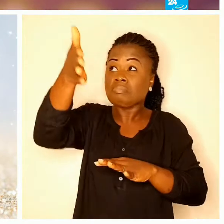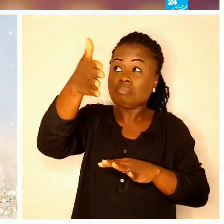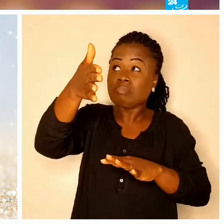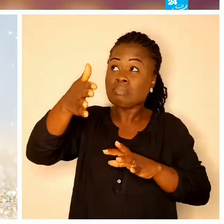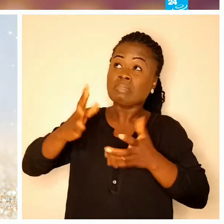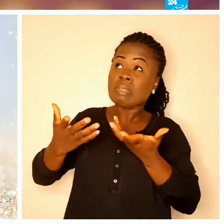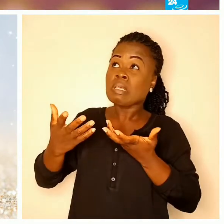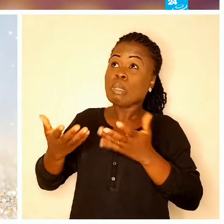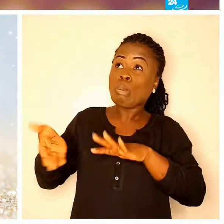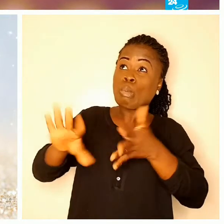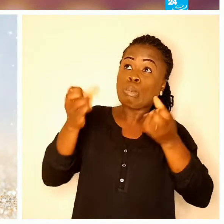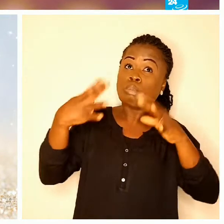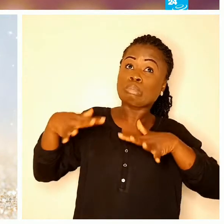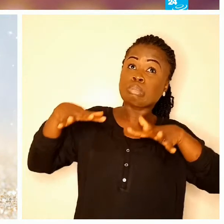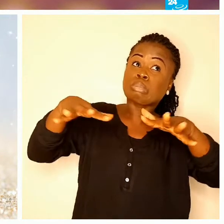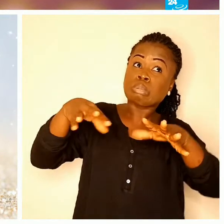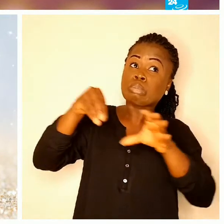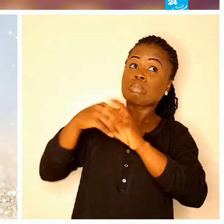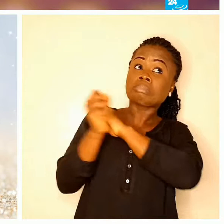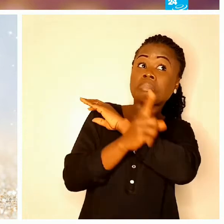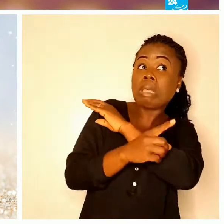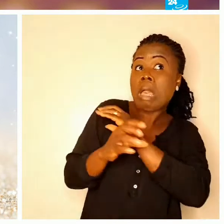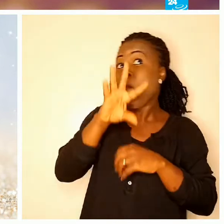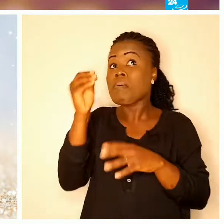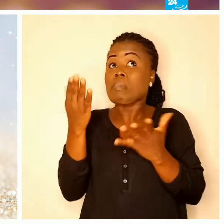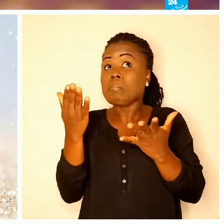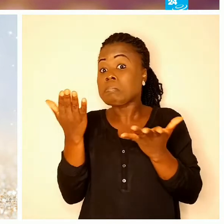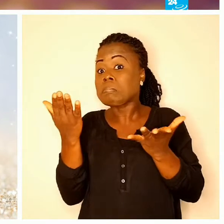États-Unis, va-t-elle arriver au Sénégal et en Afrique?